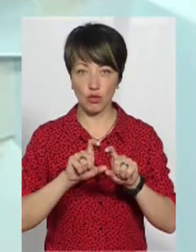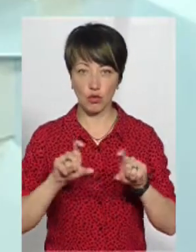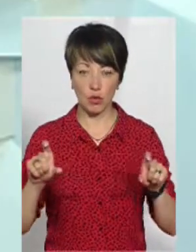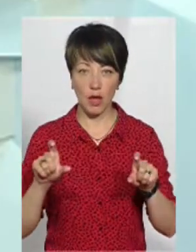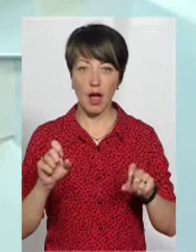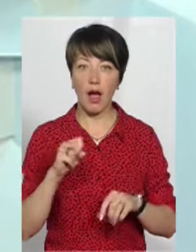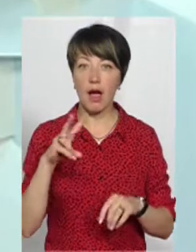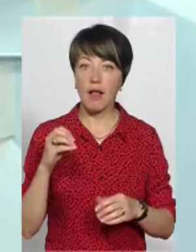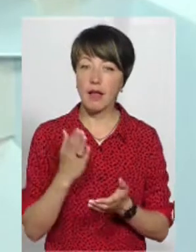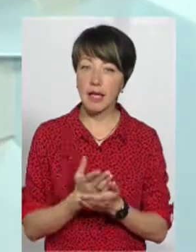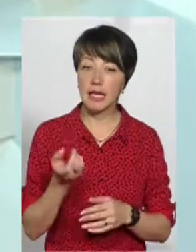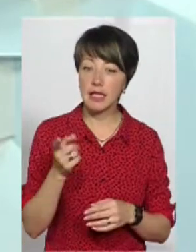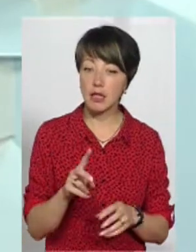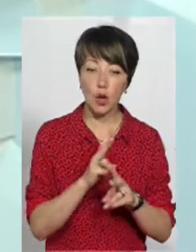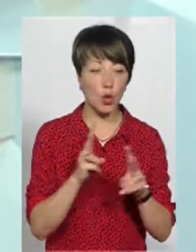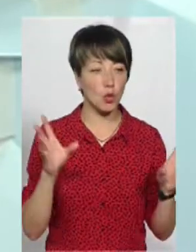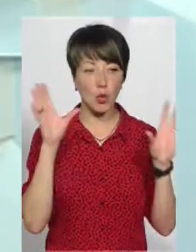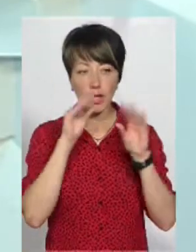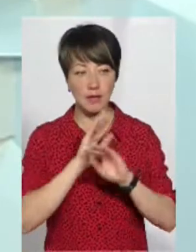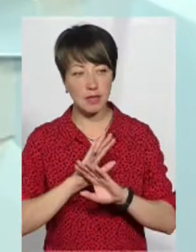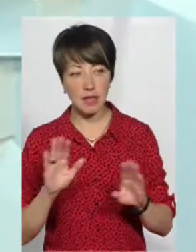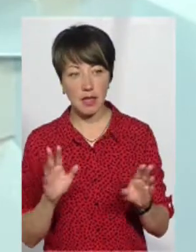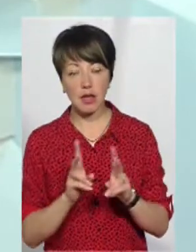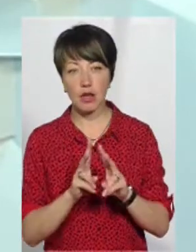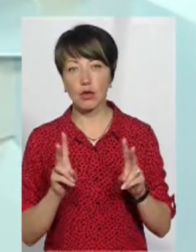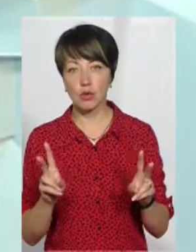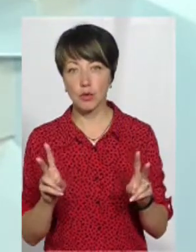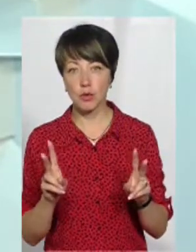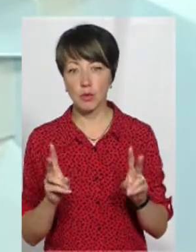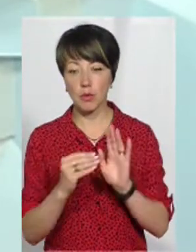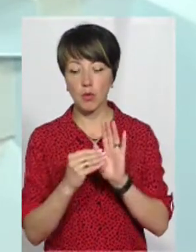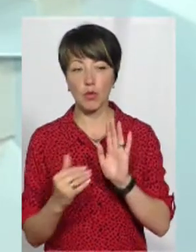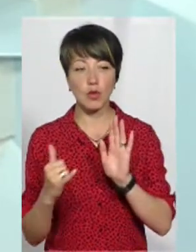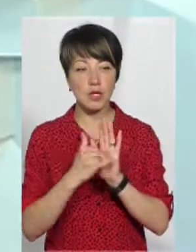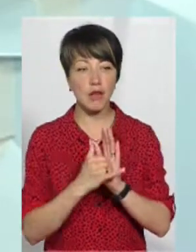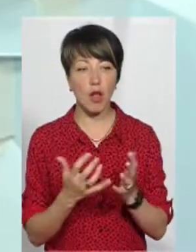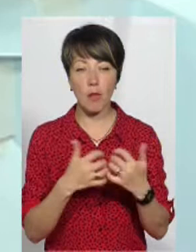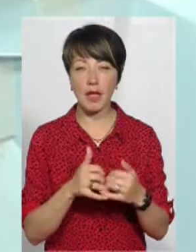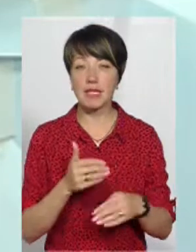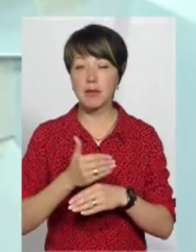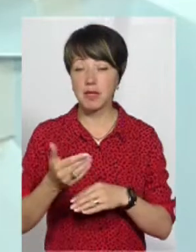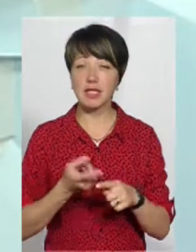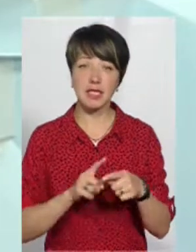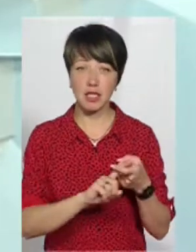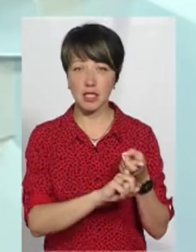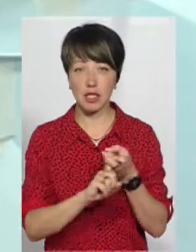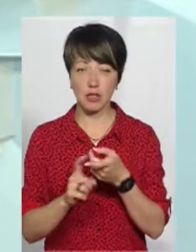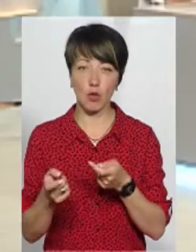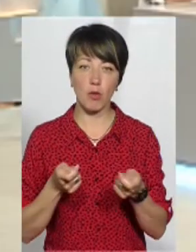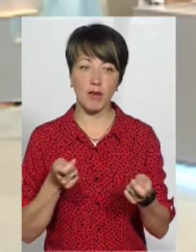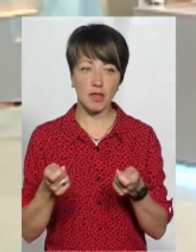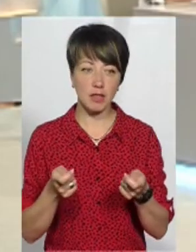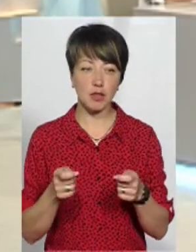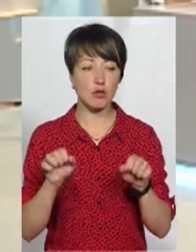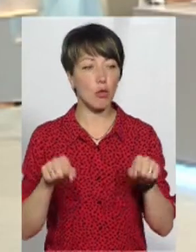школи. Але є ті, хто не встигає, хто поставили обладнання запізно. І це залежить від